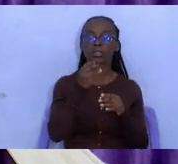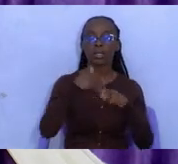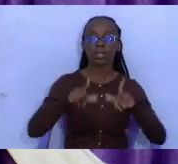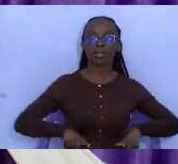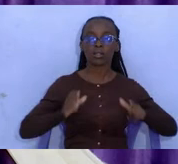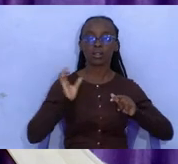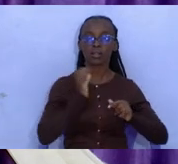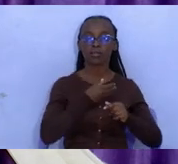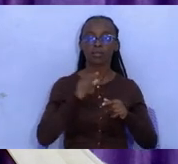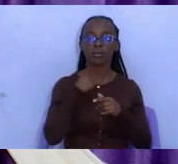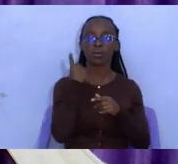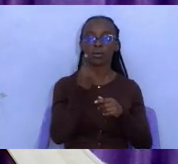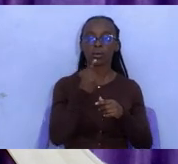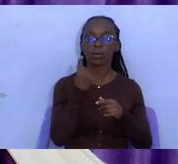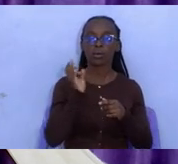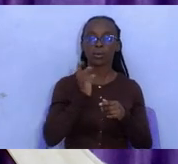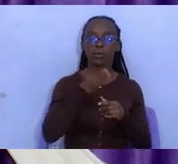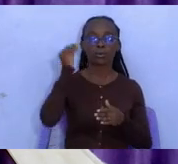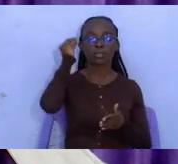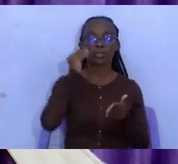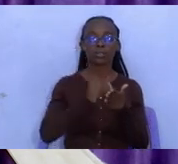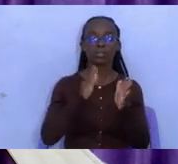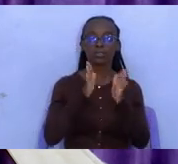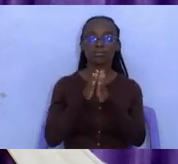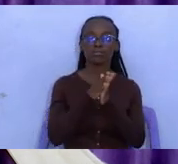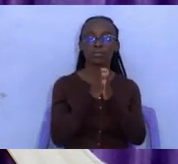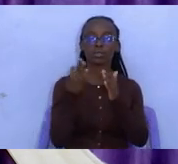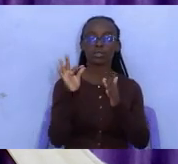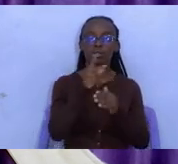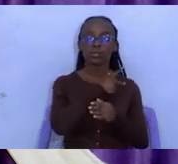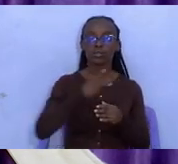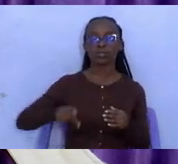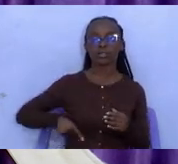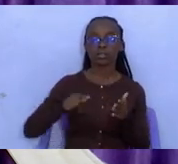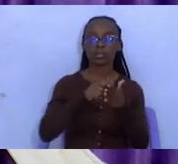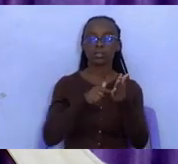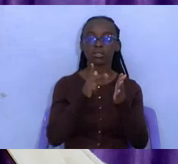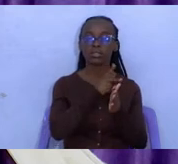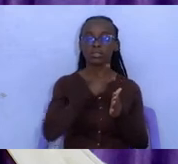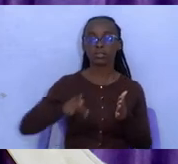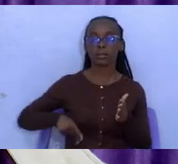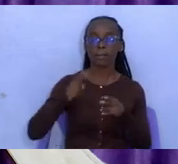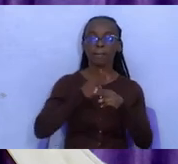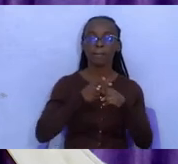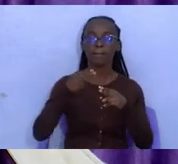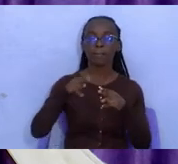Mali tumesoma hadithi ya mfalme. Na mfalme huyu anaitwa Uzia.